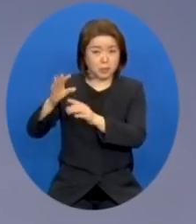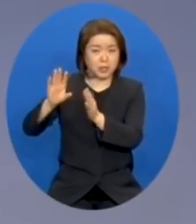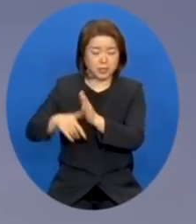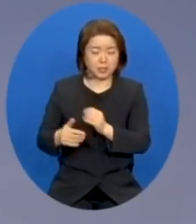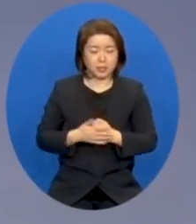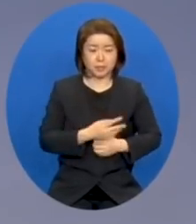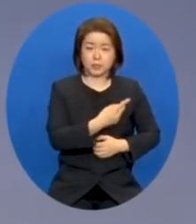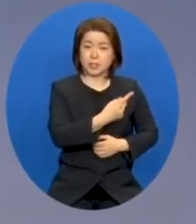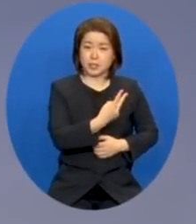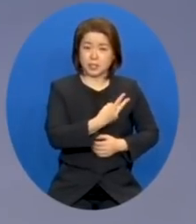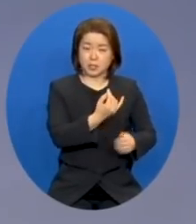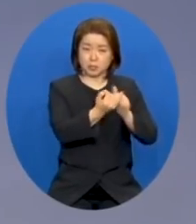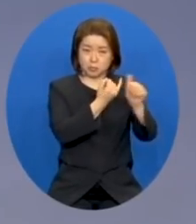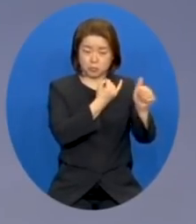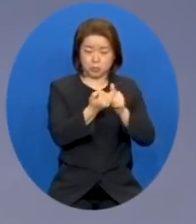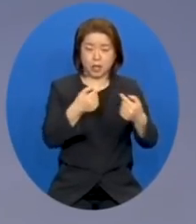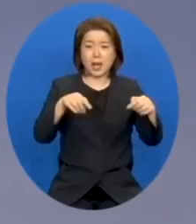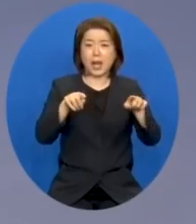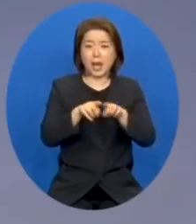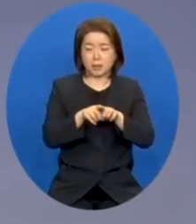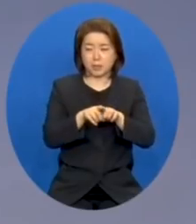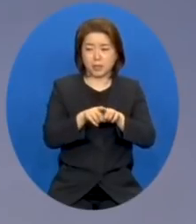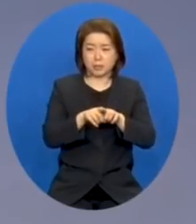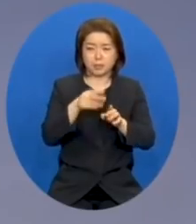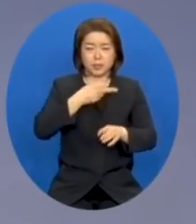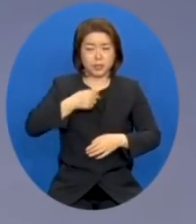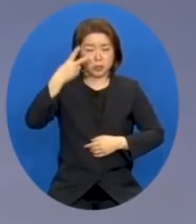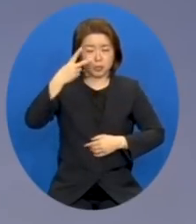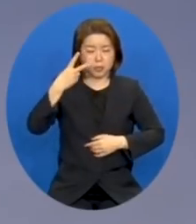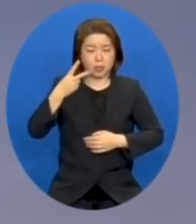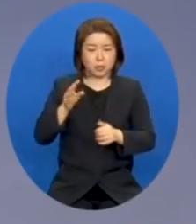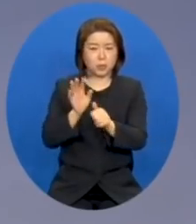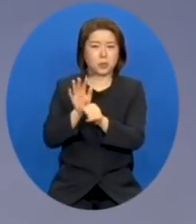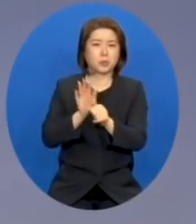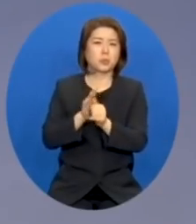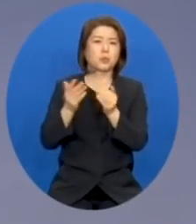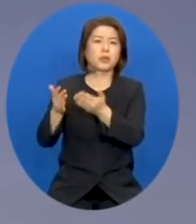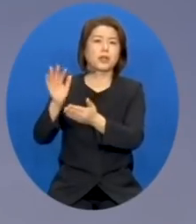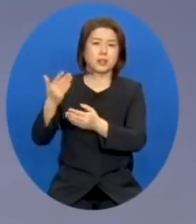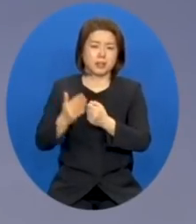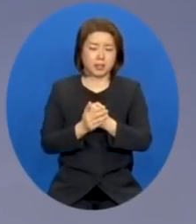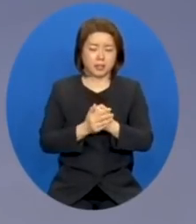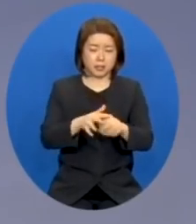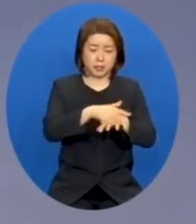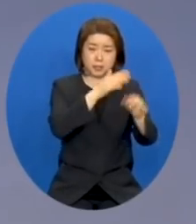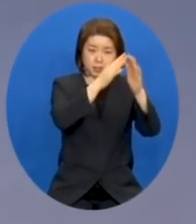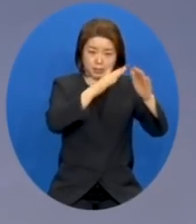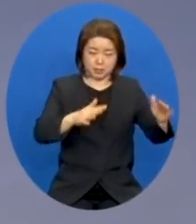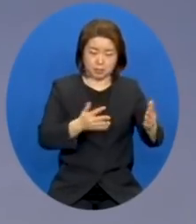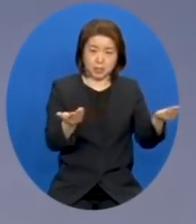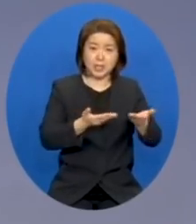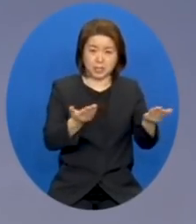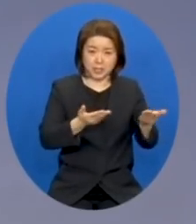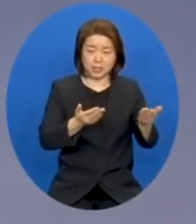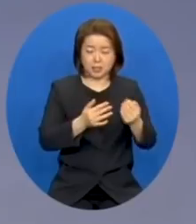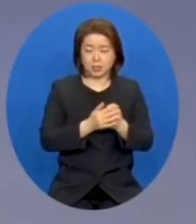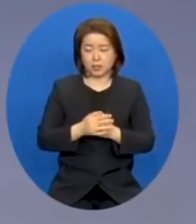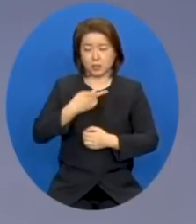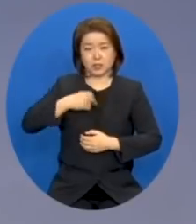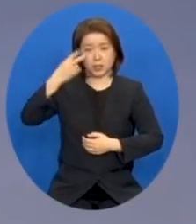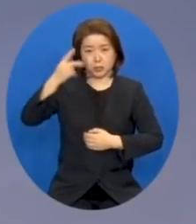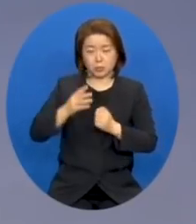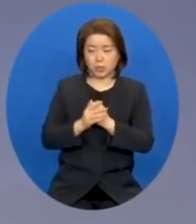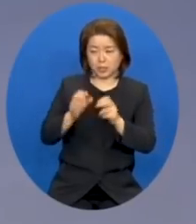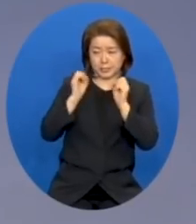플레이스가 부부가 함께 사도 바울과 동력학 에 됩니다 그리고 그들은 천막 만드는 일을 하면서 사도 바울의